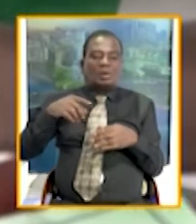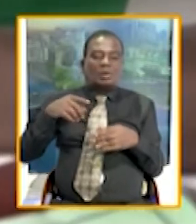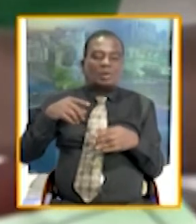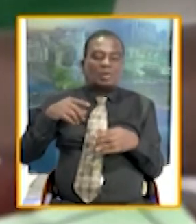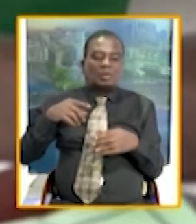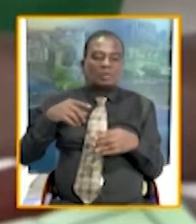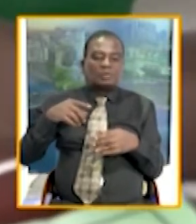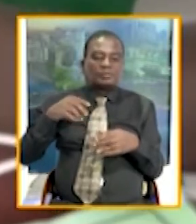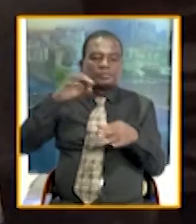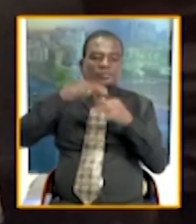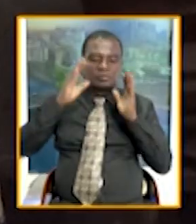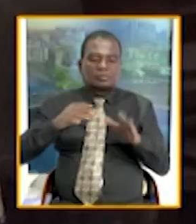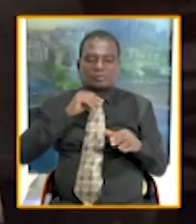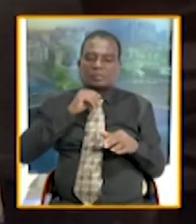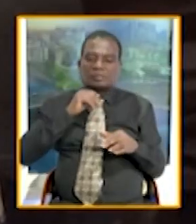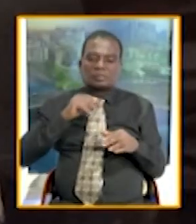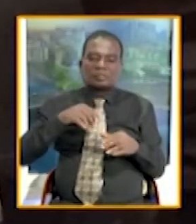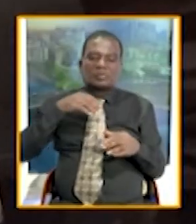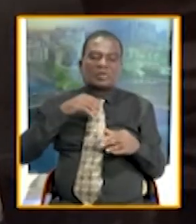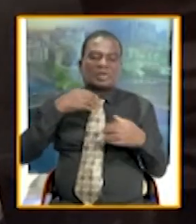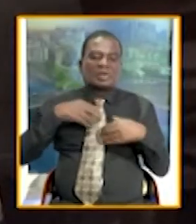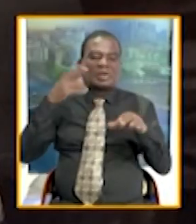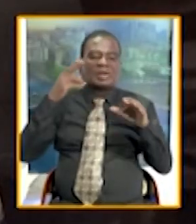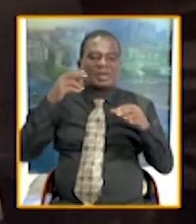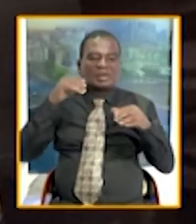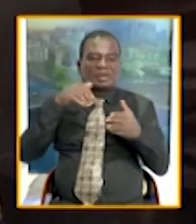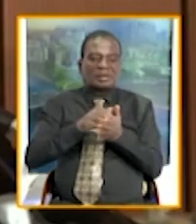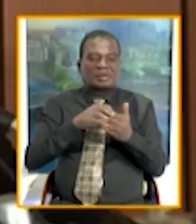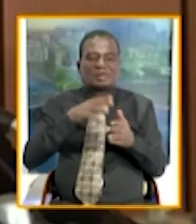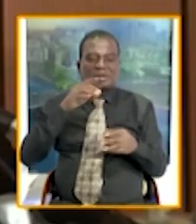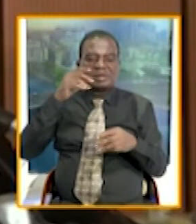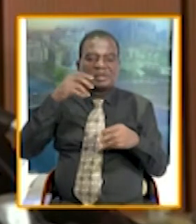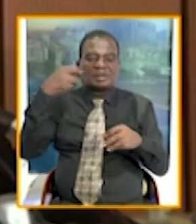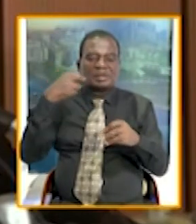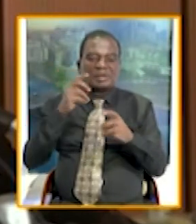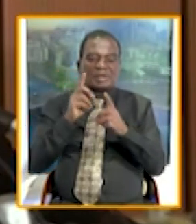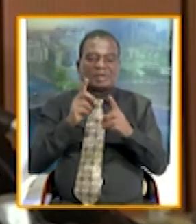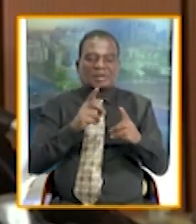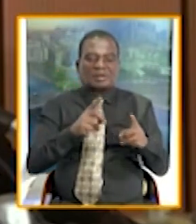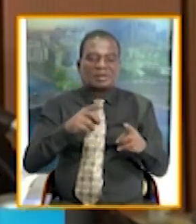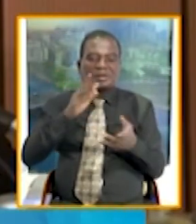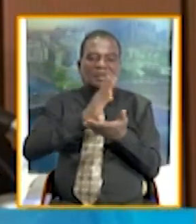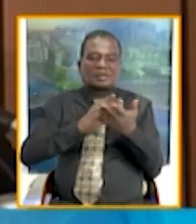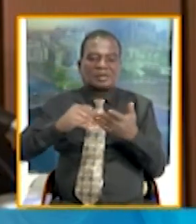d'assurer certaines étapes du processus, des dispositions sont prises par la CEI.